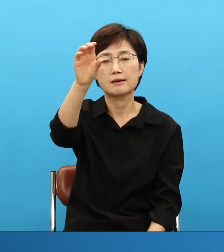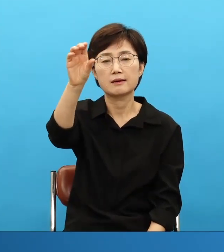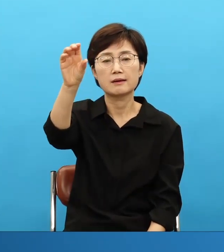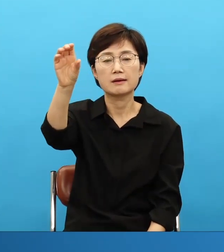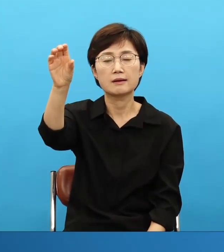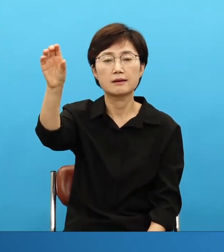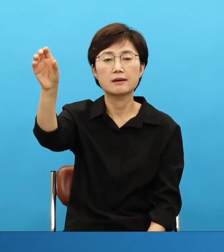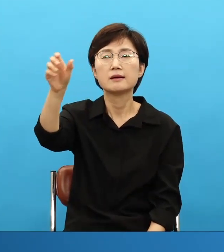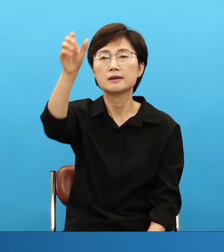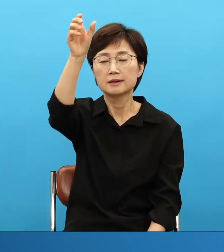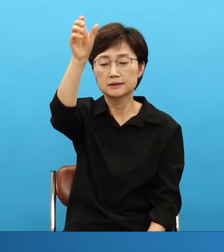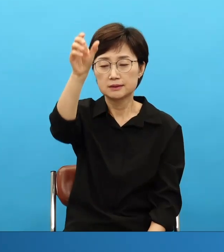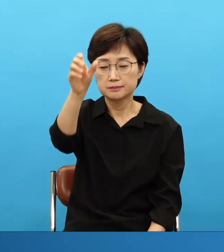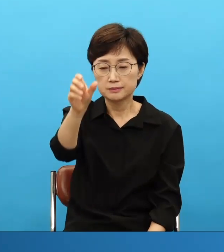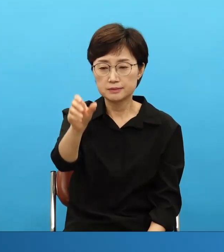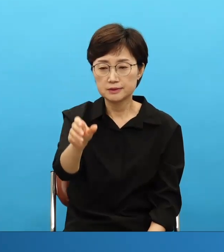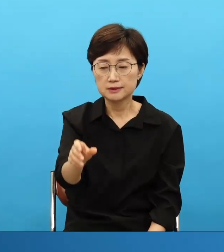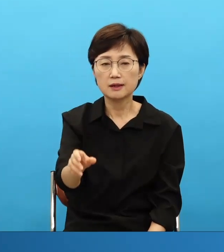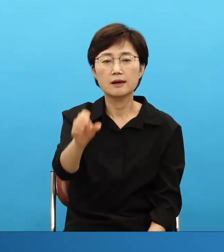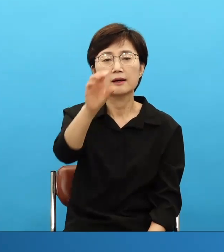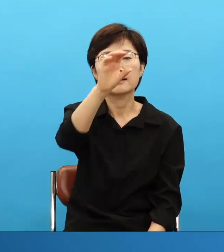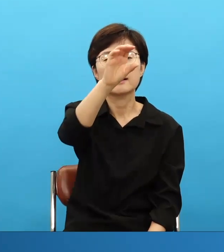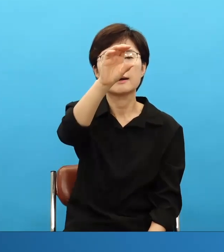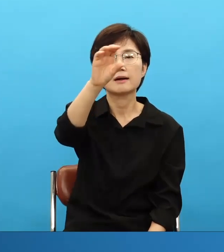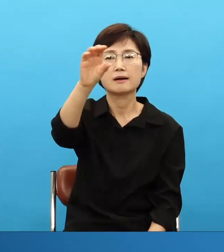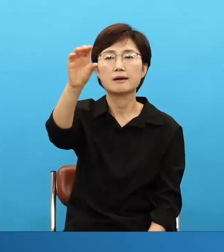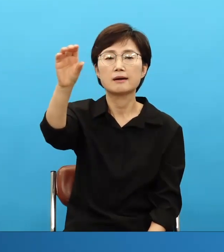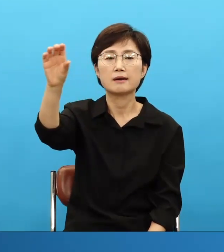십자가 십자가